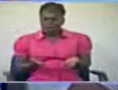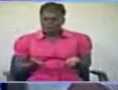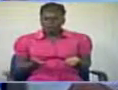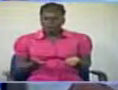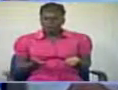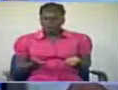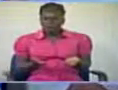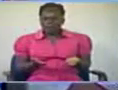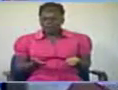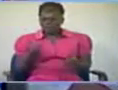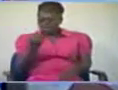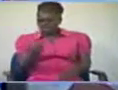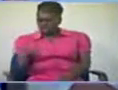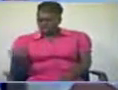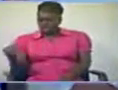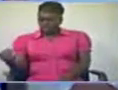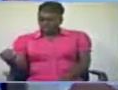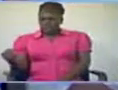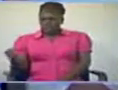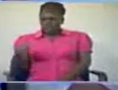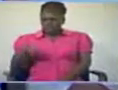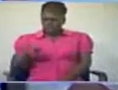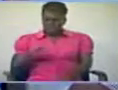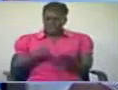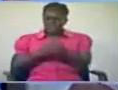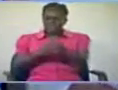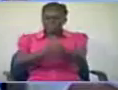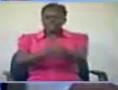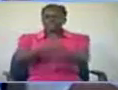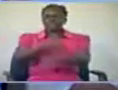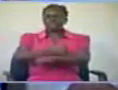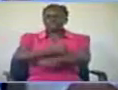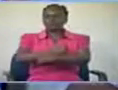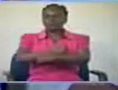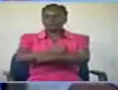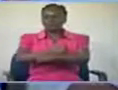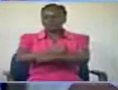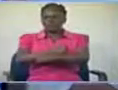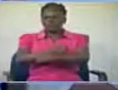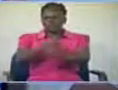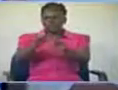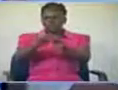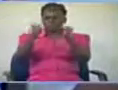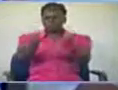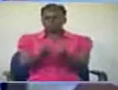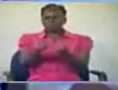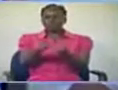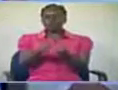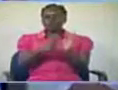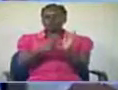vile wanafunzi wamekuwa wanaelekezwa shuleni, ndio mwenendo huo mfumo huo wote